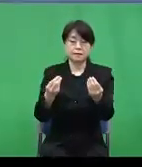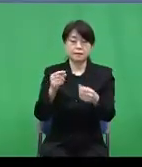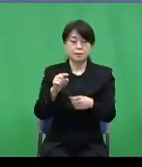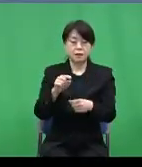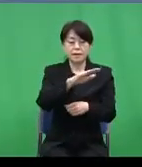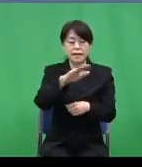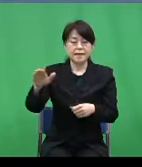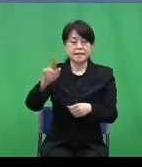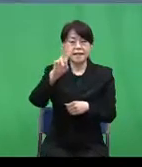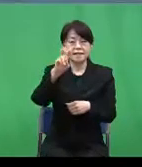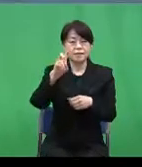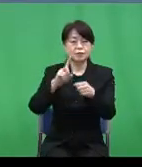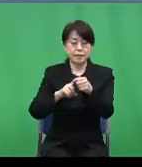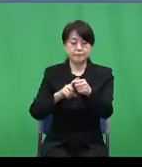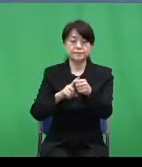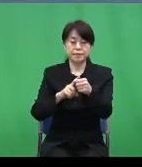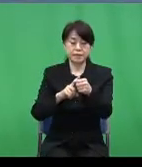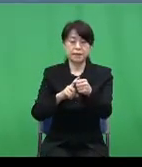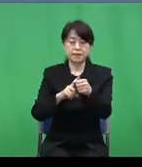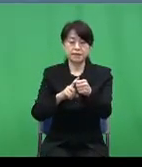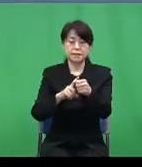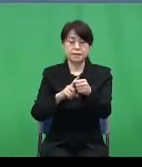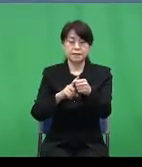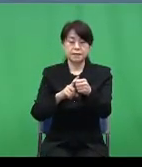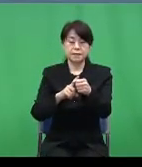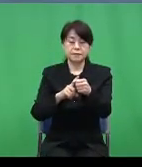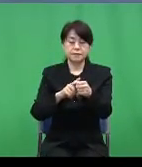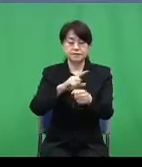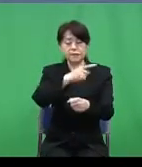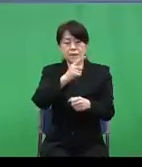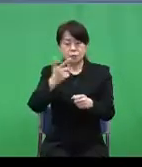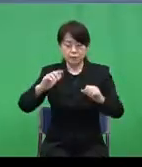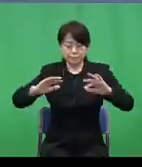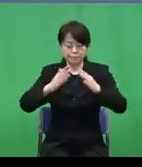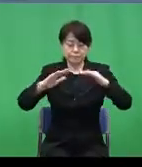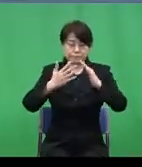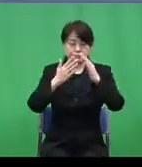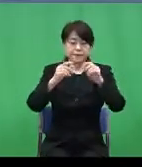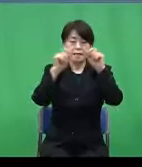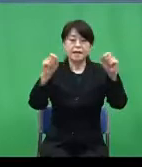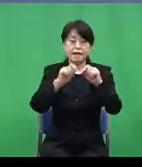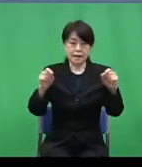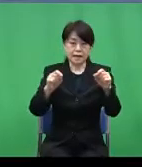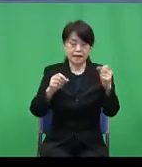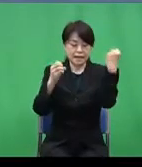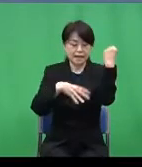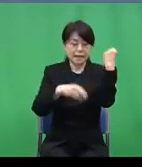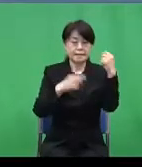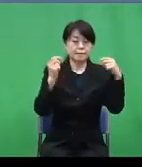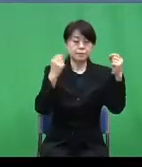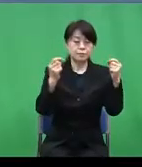平成20年ですから、11年前に、まあ、いろんな議論があった中で、レジ袋の無料配布の廃止